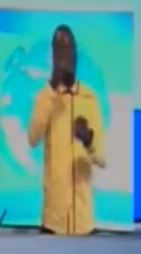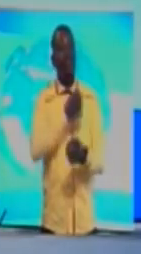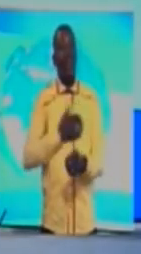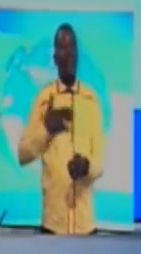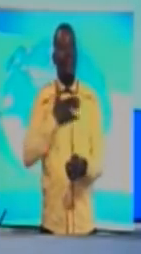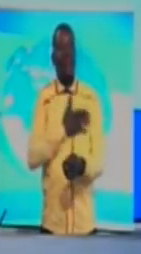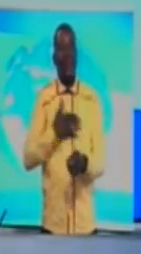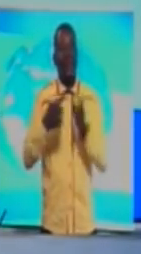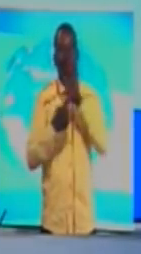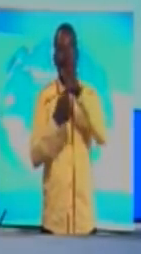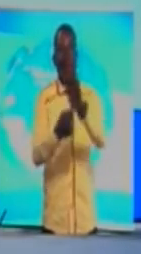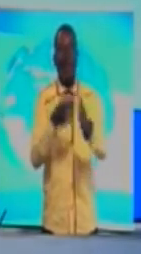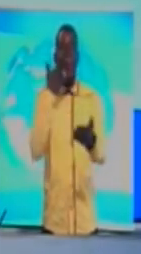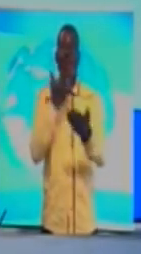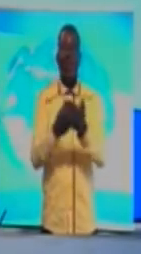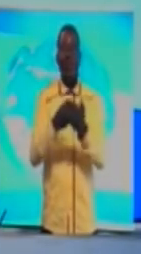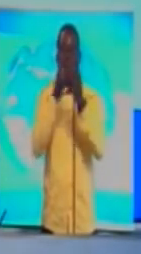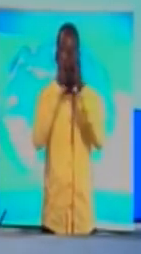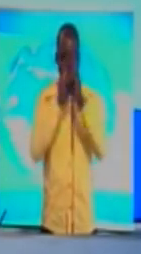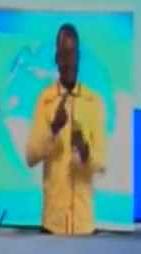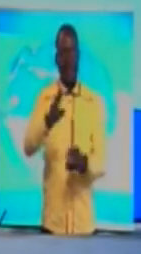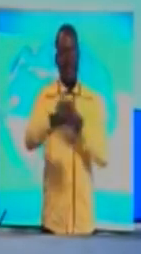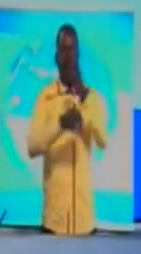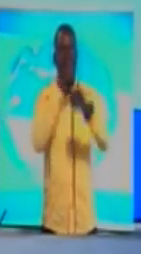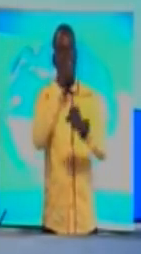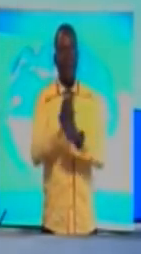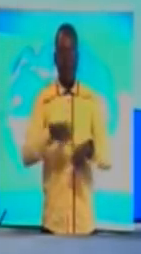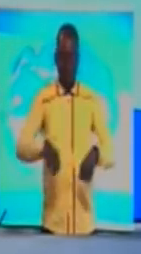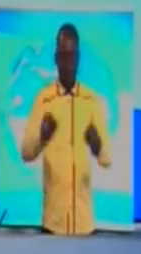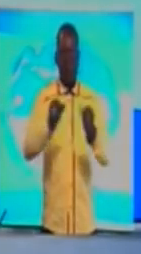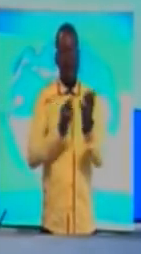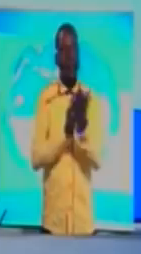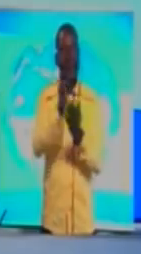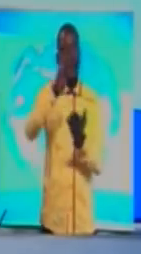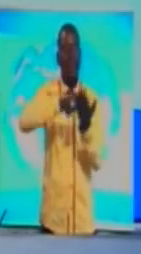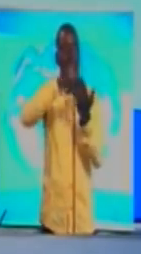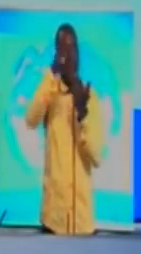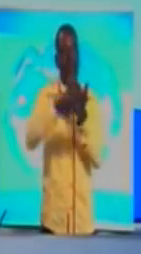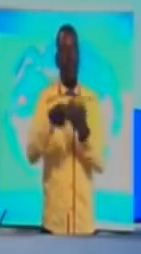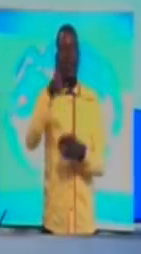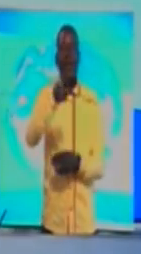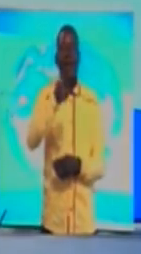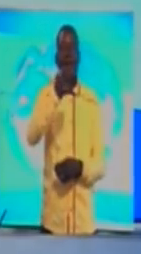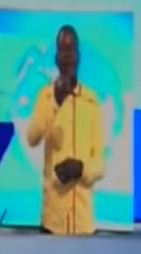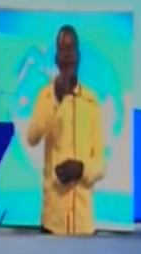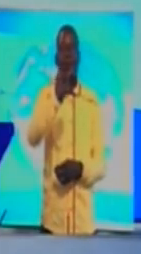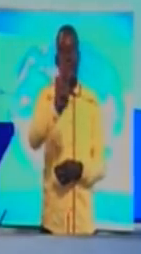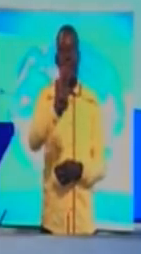de vous présenter. Bonne et heureuse année 2020 et surtout continuez d'être fidèles au programme de la RTB.